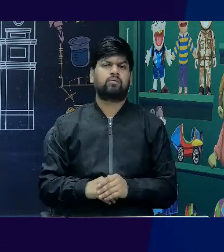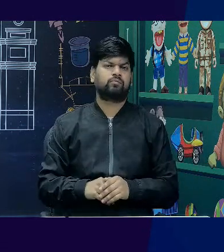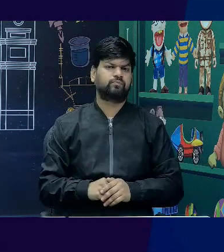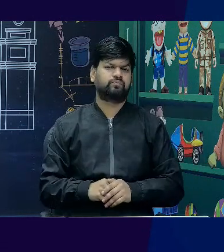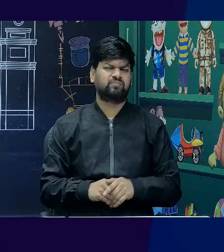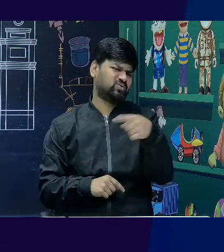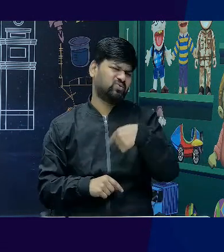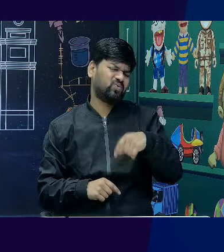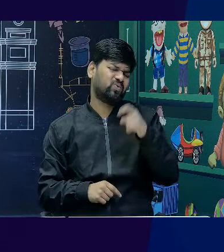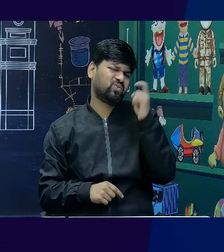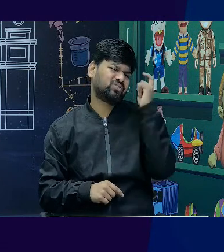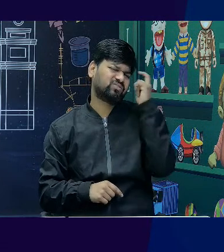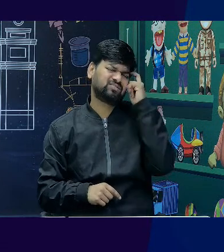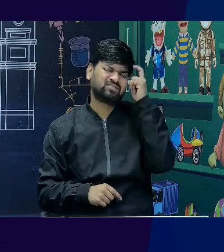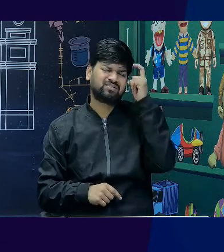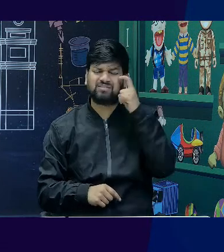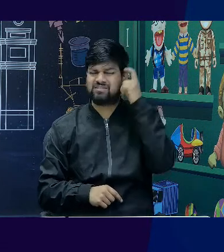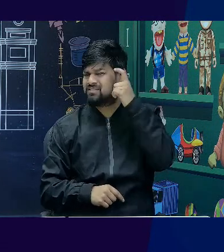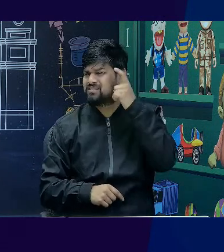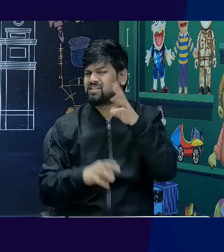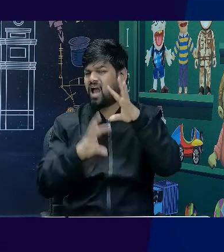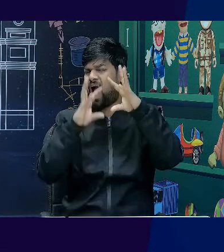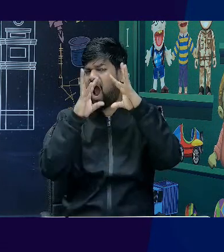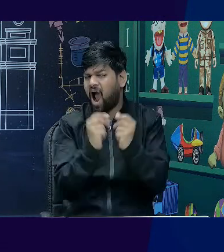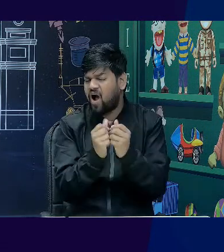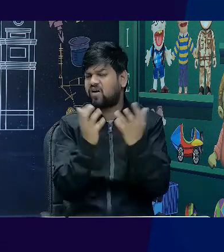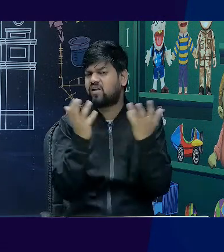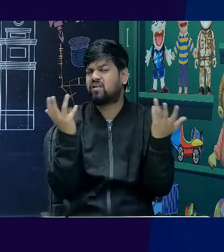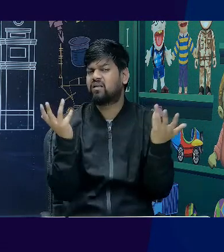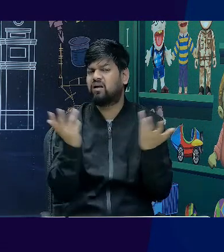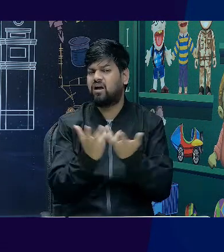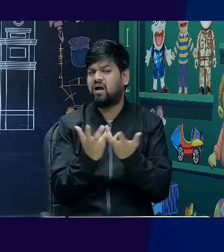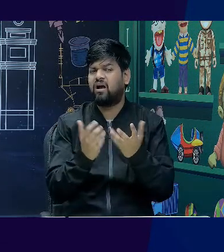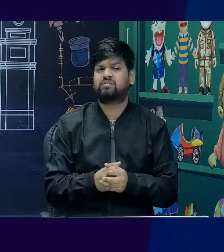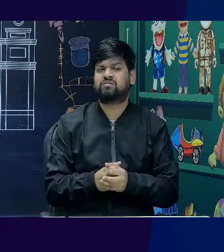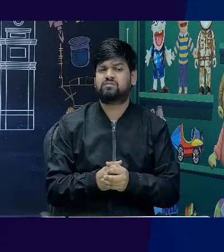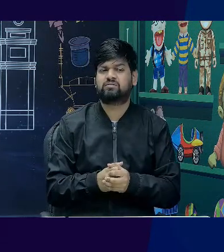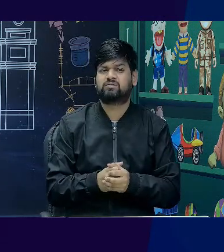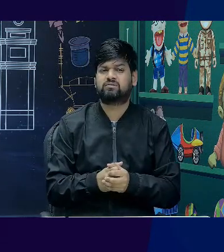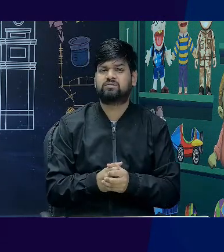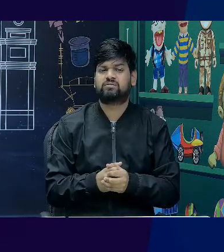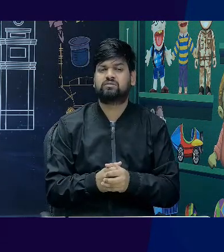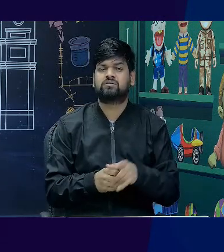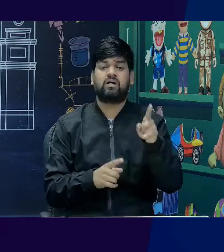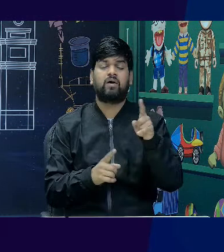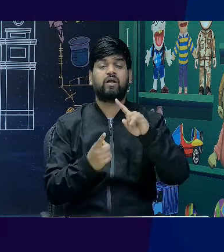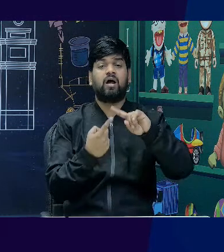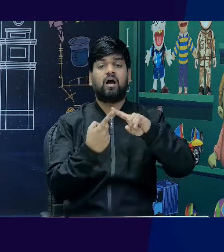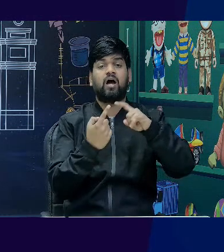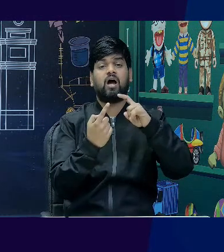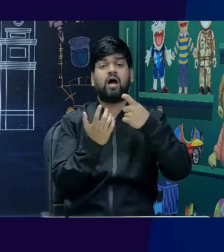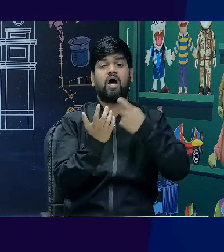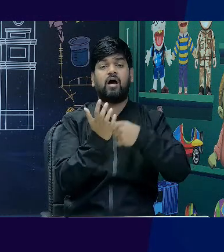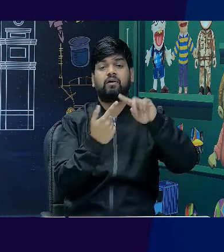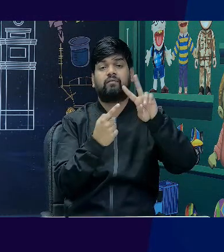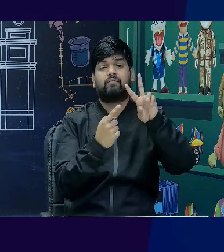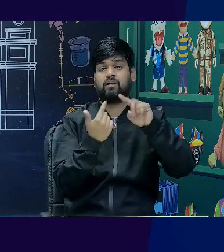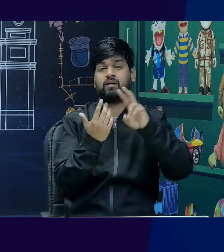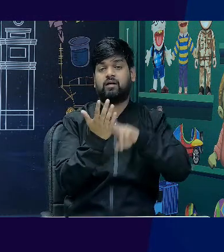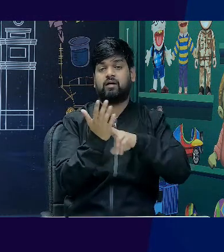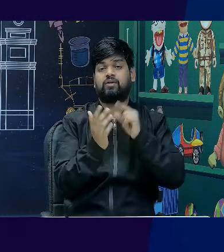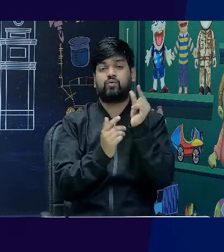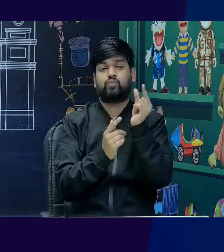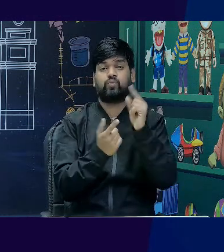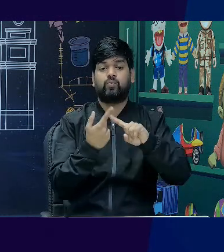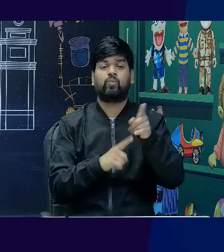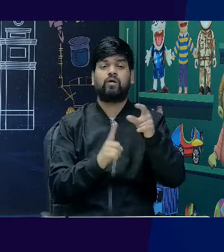deficit की बात करते हैं, deficit का मतलब again what we are spending is more and what we are receiving is less. So